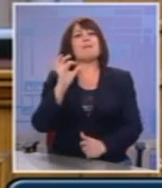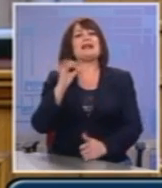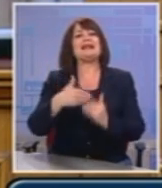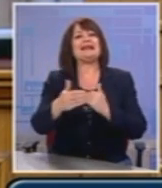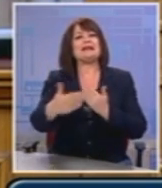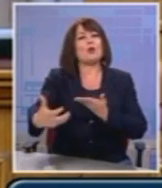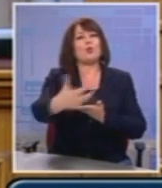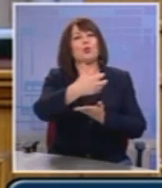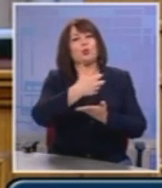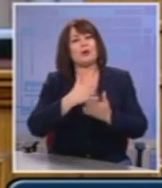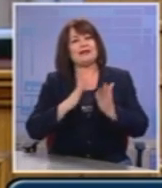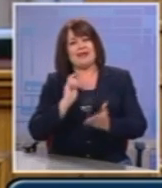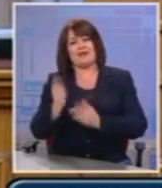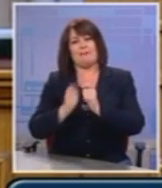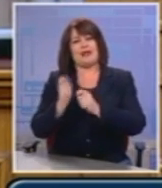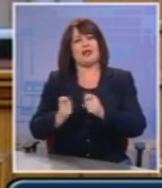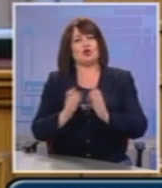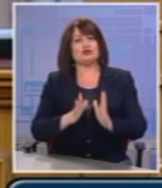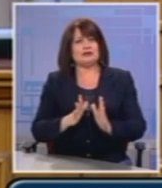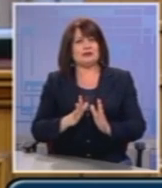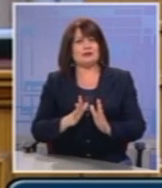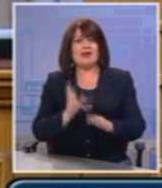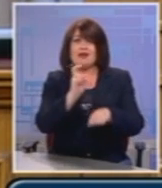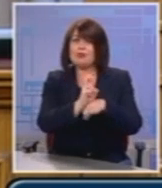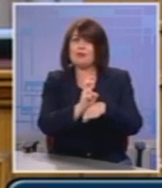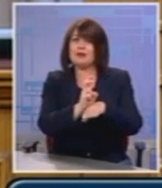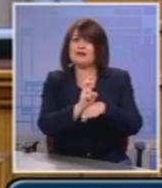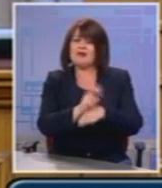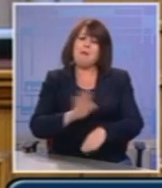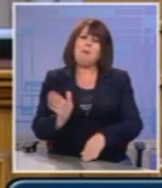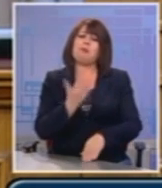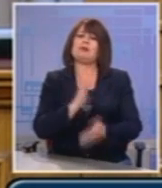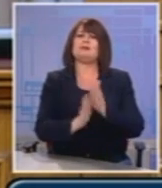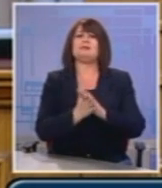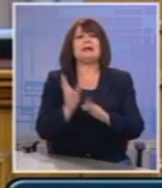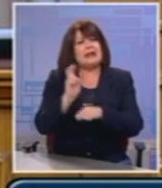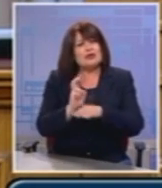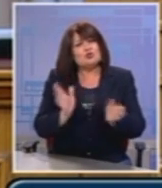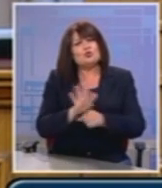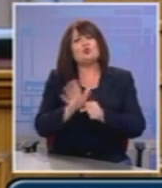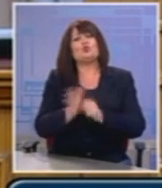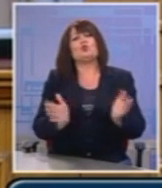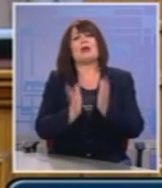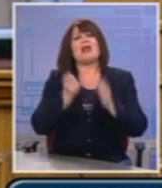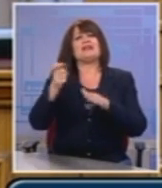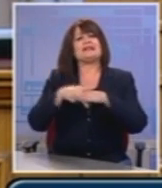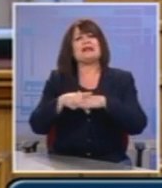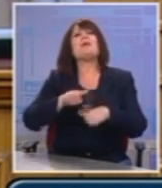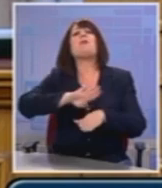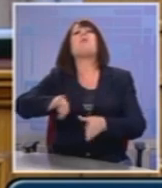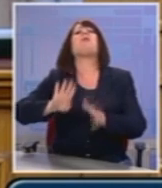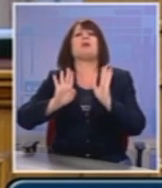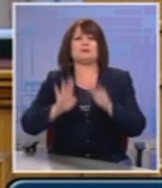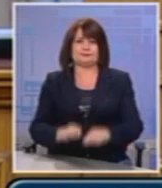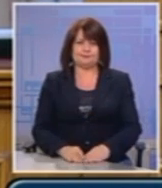εισπράξει το σύστημα αυτά θα πληρώσει αγνοώντας τα αποθεματικά που είχανε μείνει όσα είχανε μείνει σε διάφορα ασφαλιστικά ταμεία